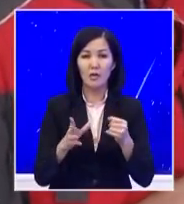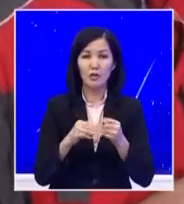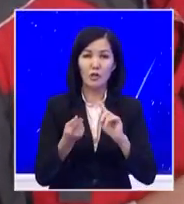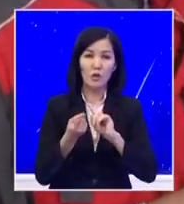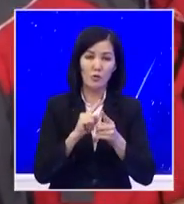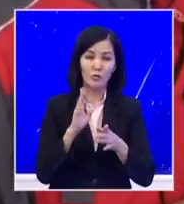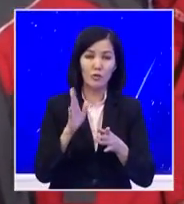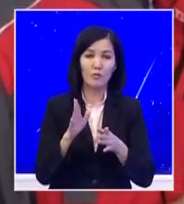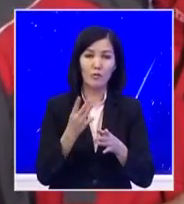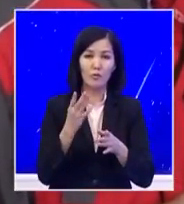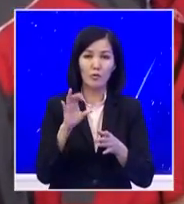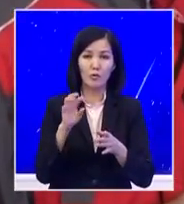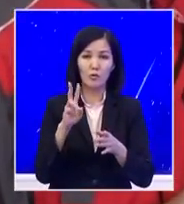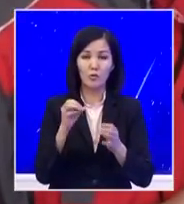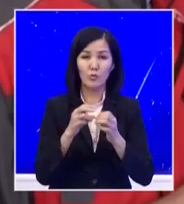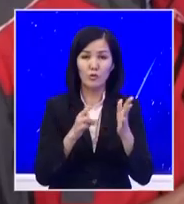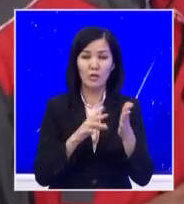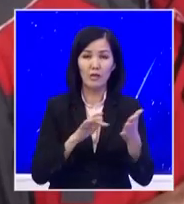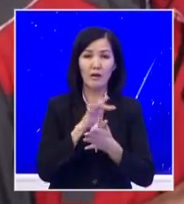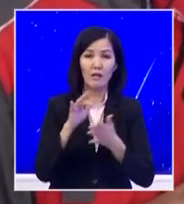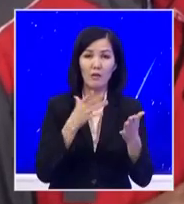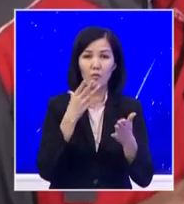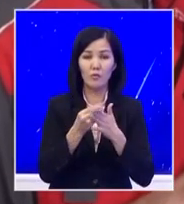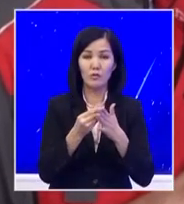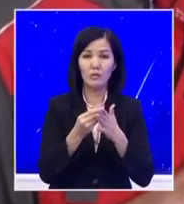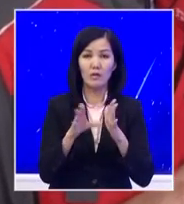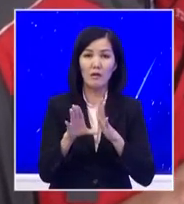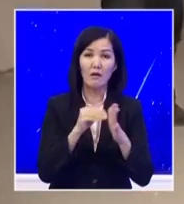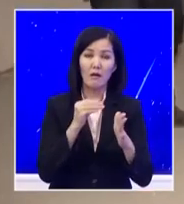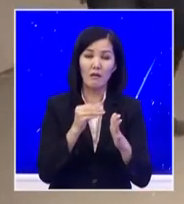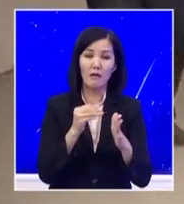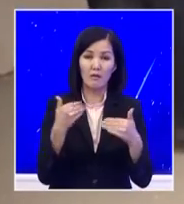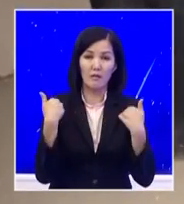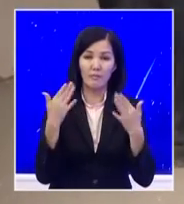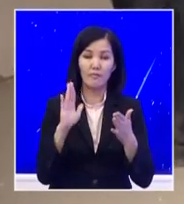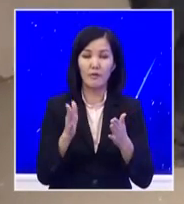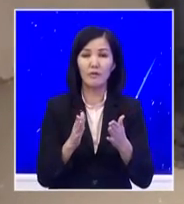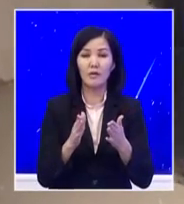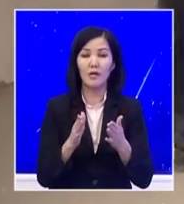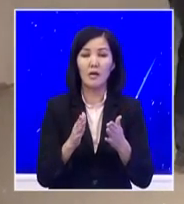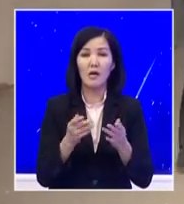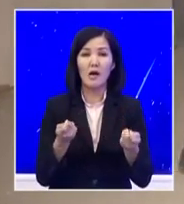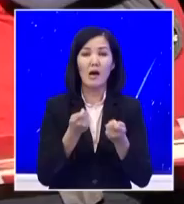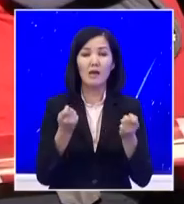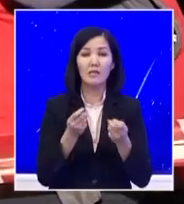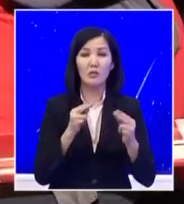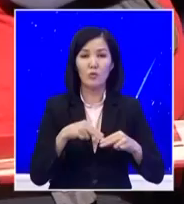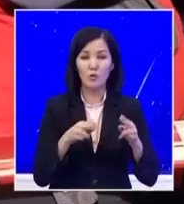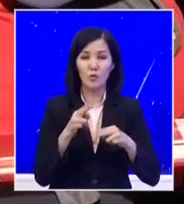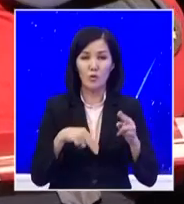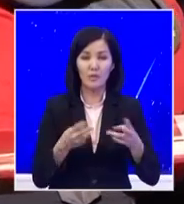день 400, 10% холодан, розным, пенсимен сервер. Көбі бітіп азы қалды. Нысандағы құрылыс